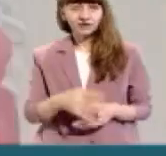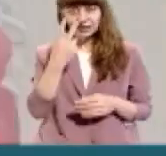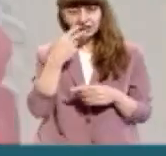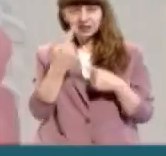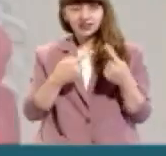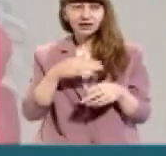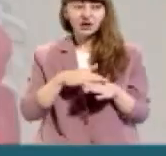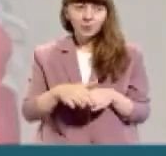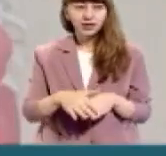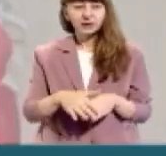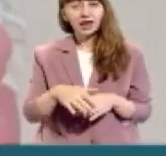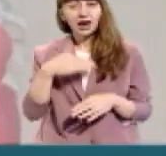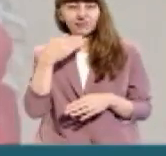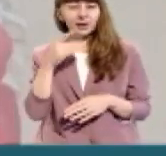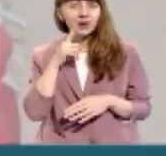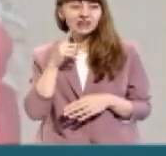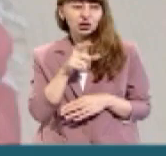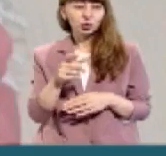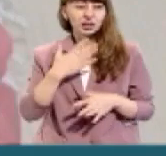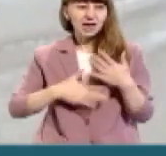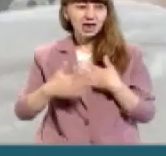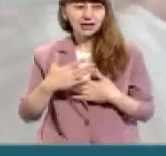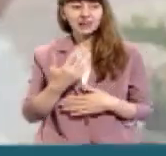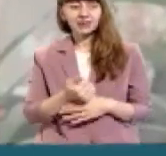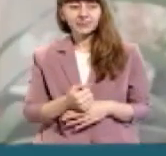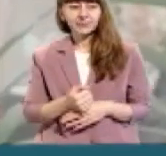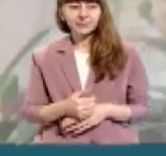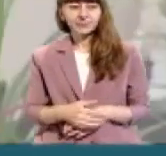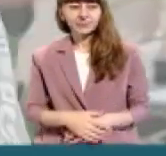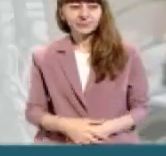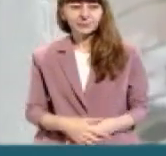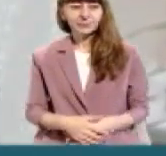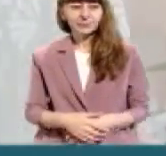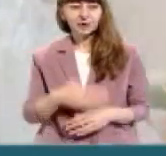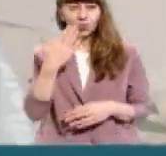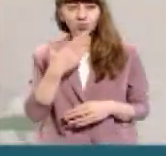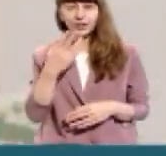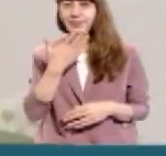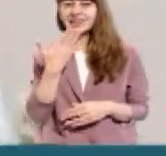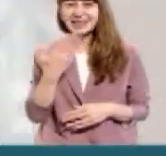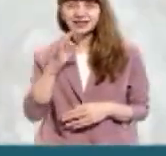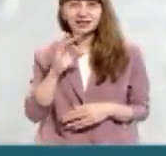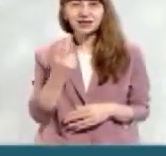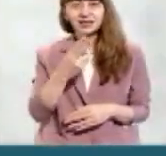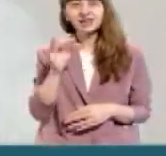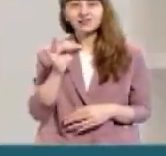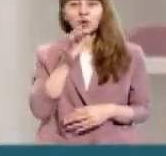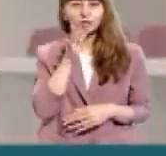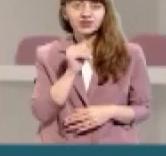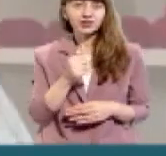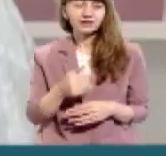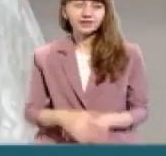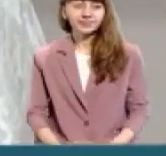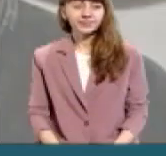соблюдены. Родители говорят, молодожены рады, и главное, они благословили их союз. Ведь у любви нет национальности, возраста и